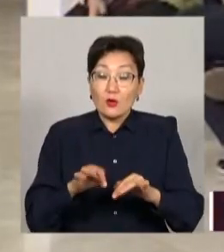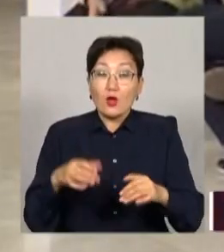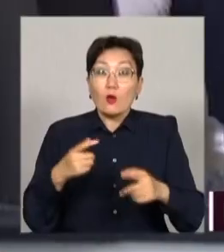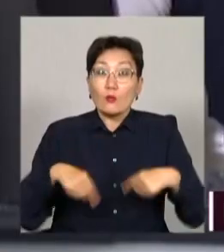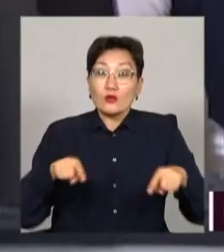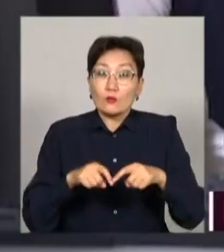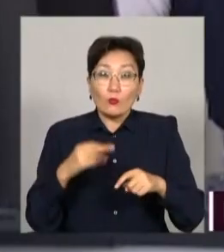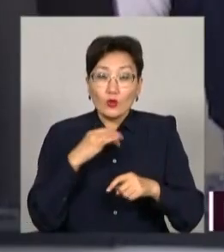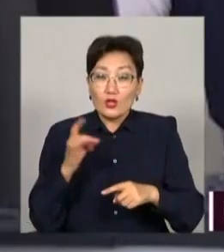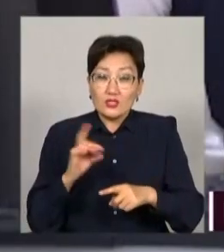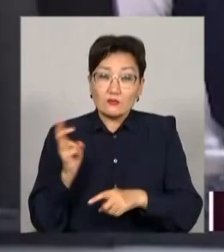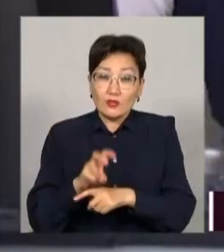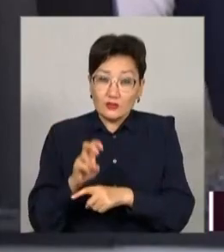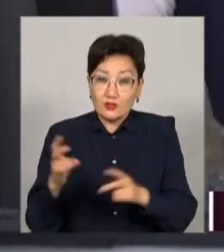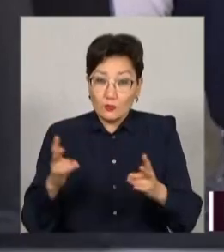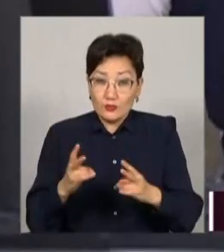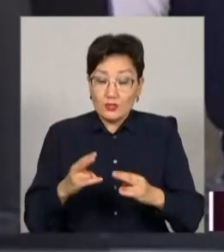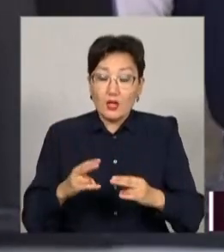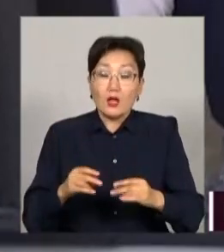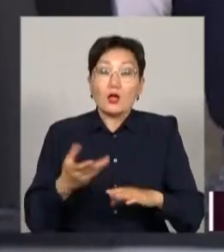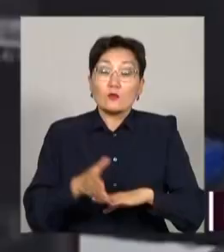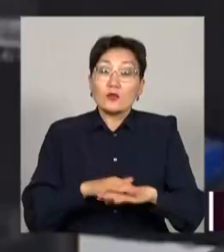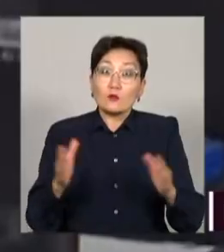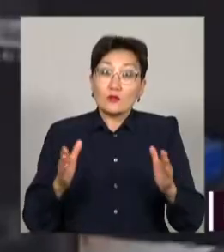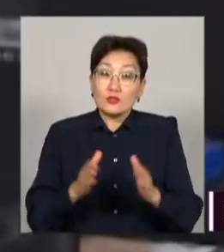орталыққа бірнеше рет келеді. Сондықтан жүктемені